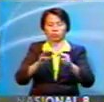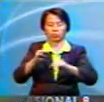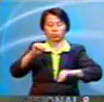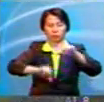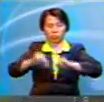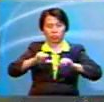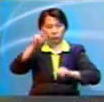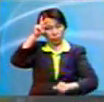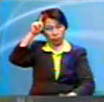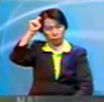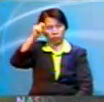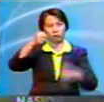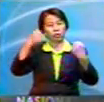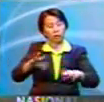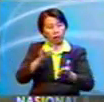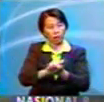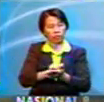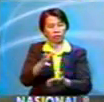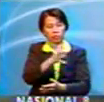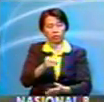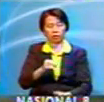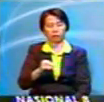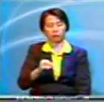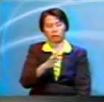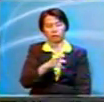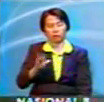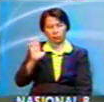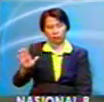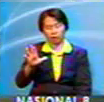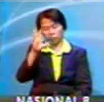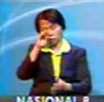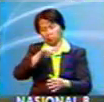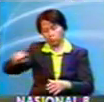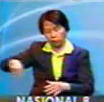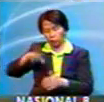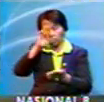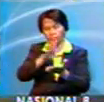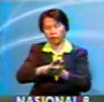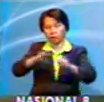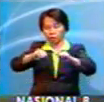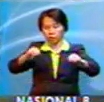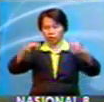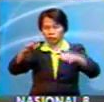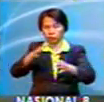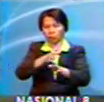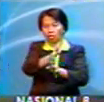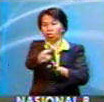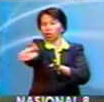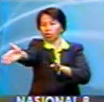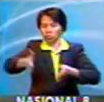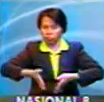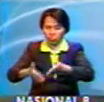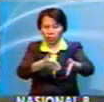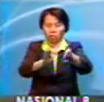sains Sekolah Terengganu ini yang hilang dan mereka percaya bahawa pelajar ini telah pun melencung dari threat